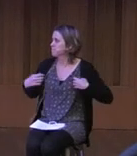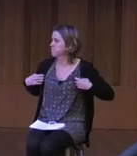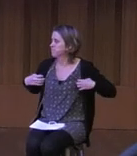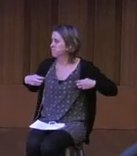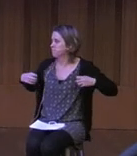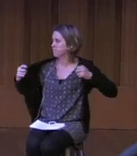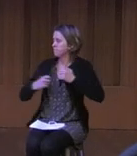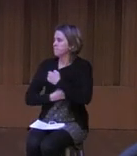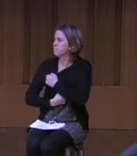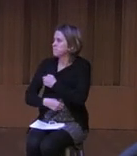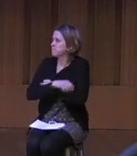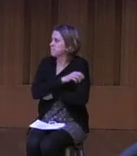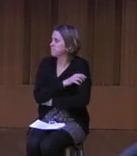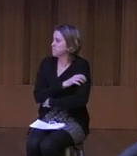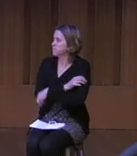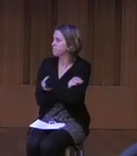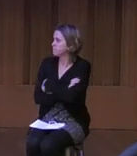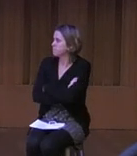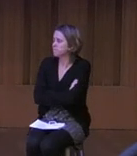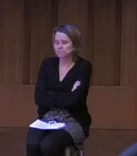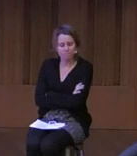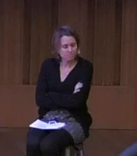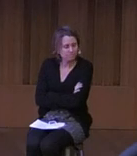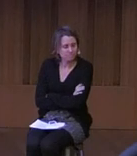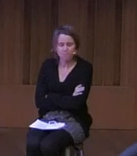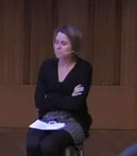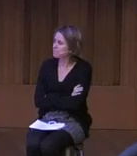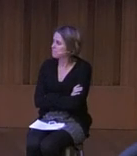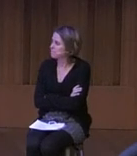espai molt més agraït, molt més accessible